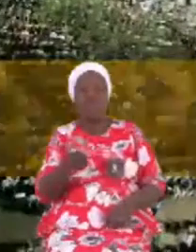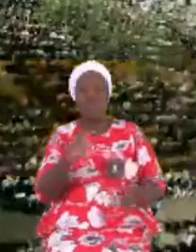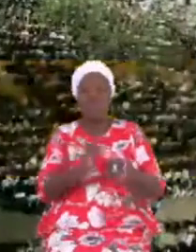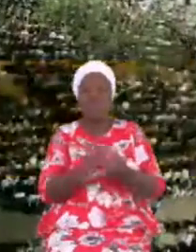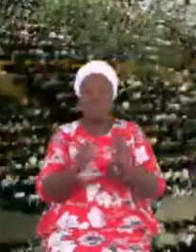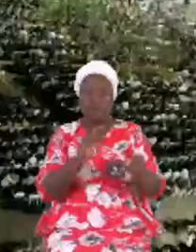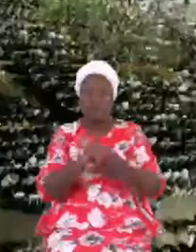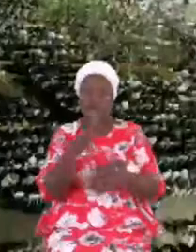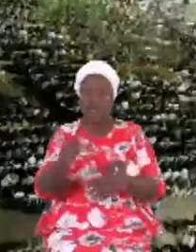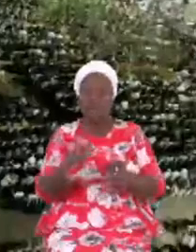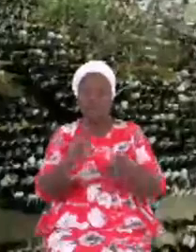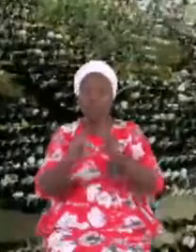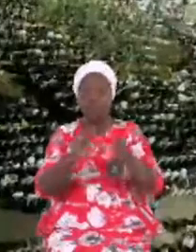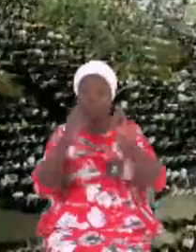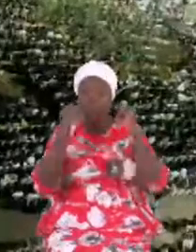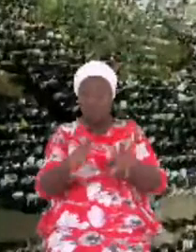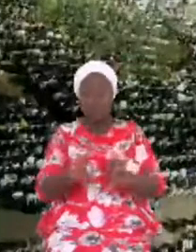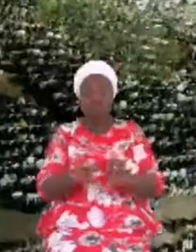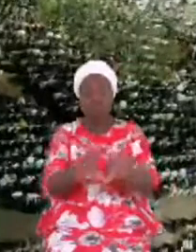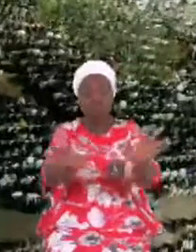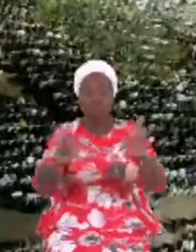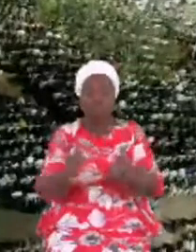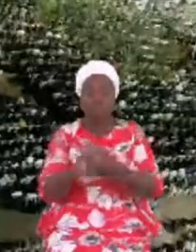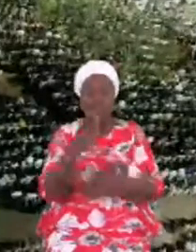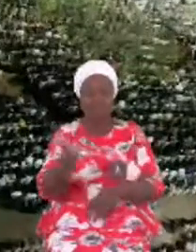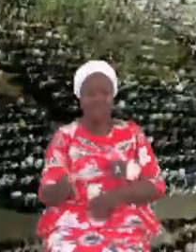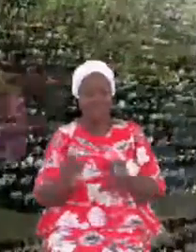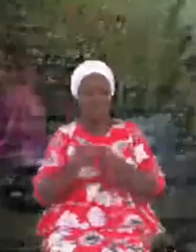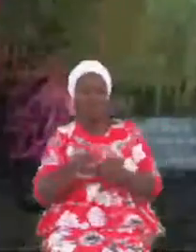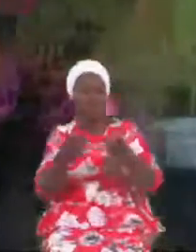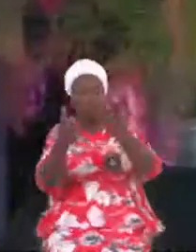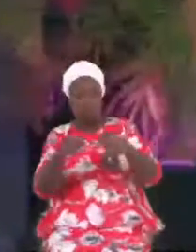Ceux qui sont là-bas, la compagnie de ceux qui sont là-bas.